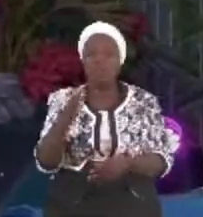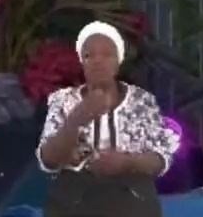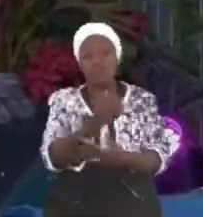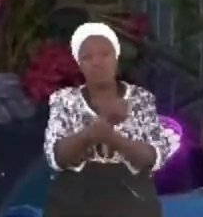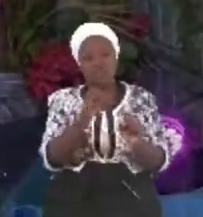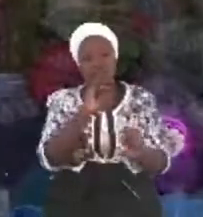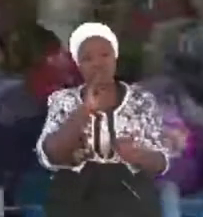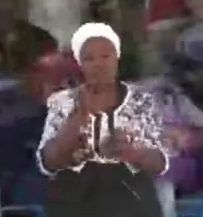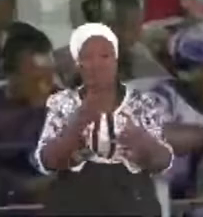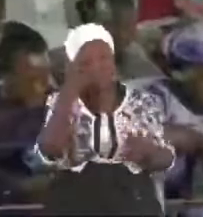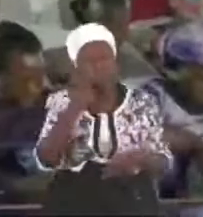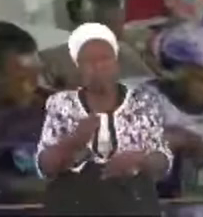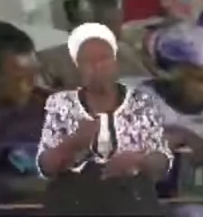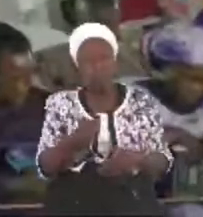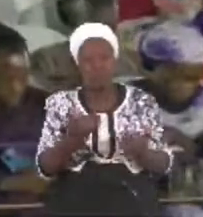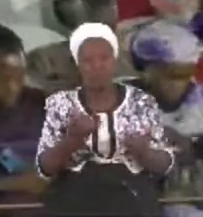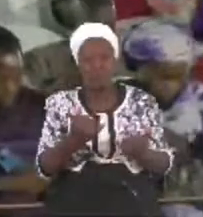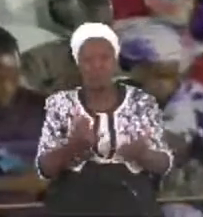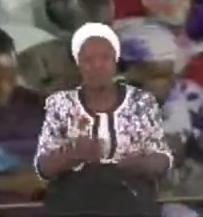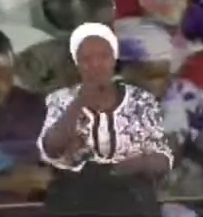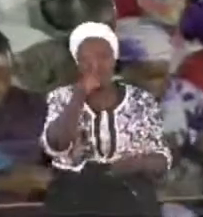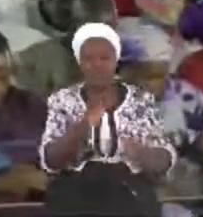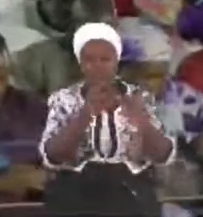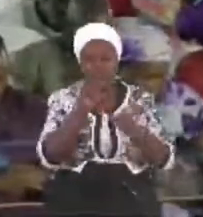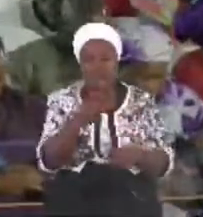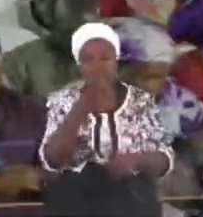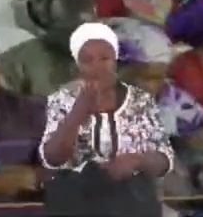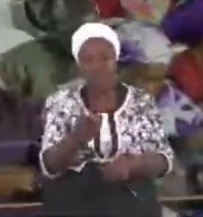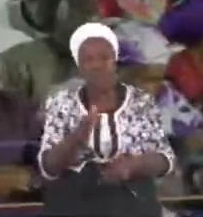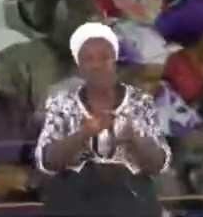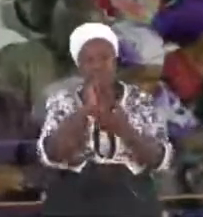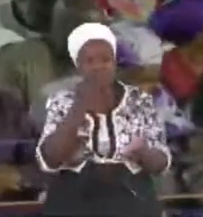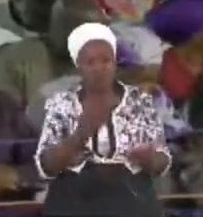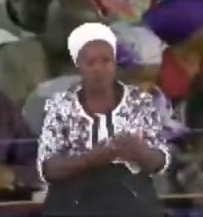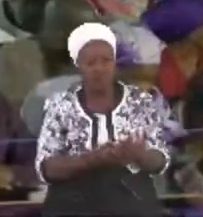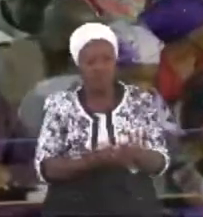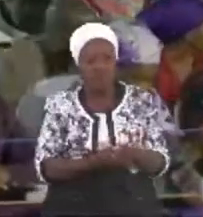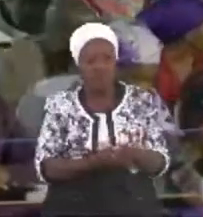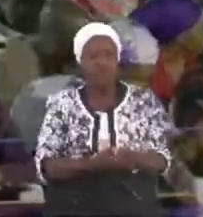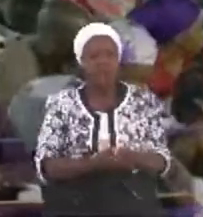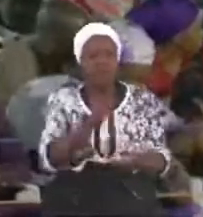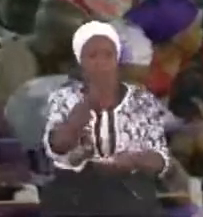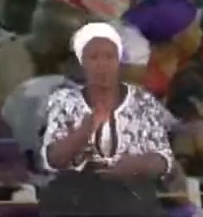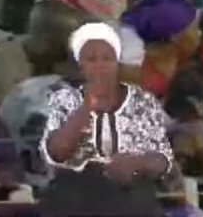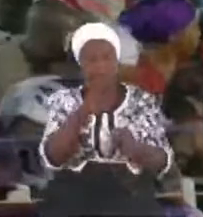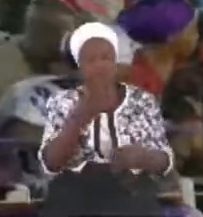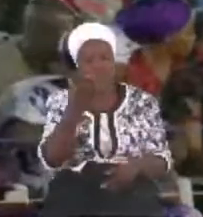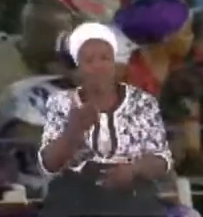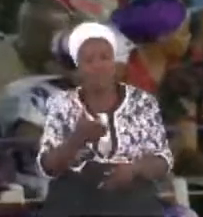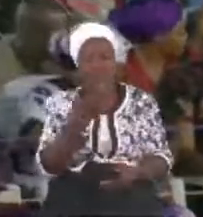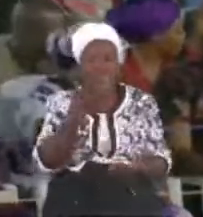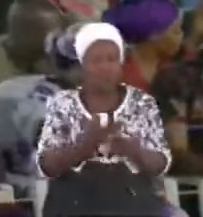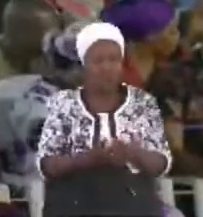bon. Que Dieu te bénisse là-bas. Comme tu lèves ta main, lève-toi